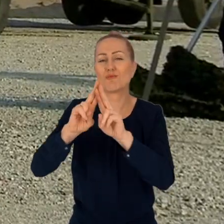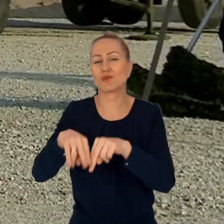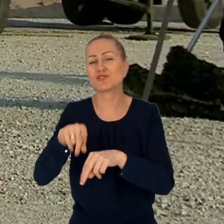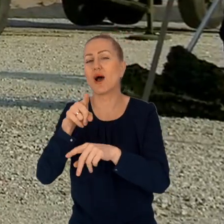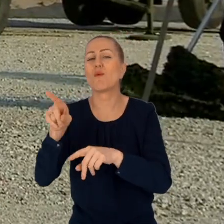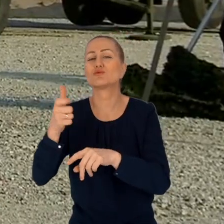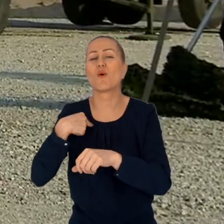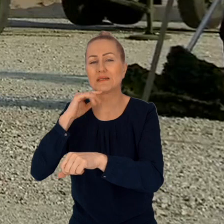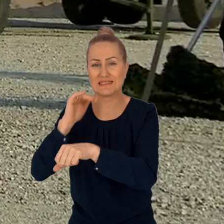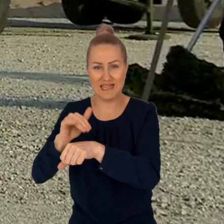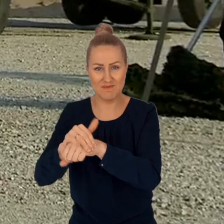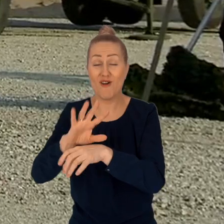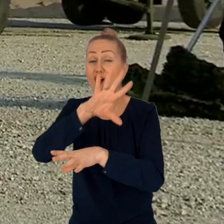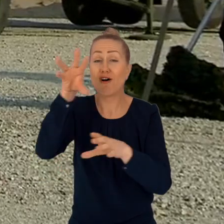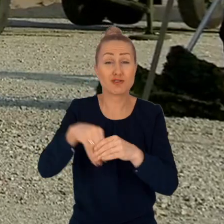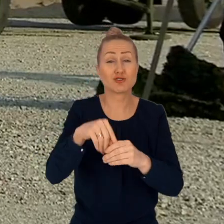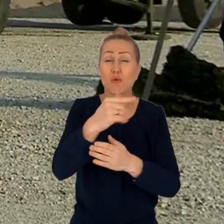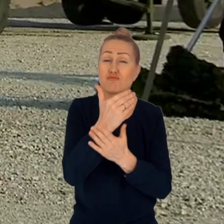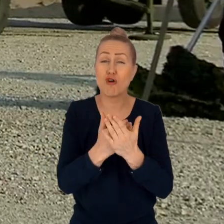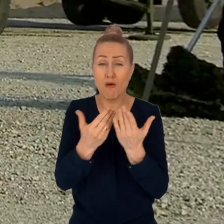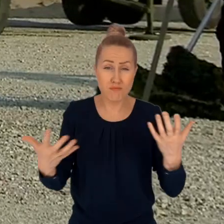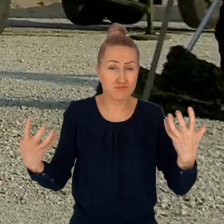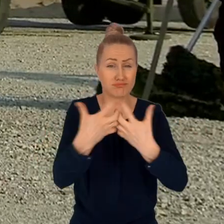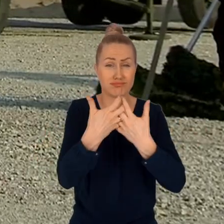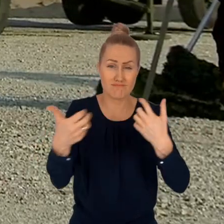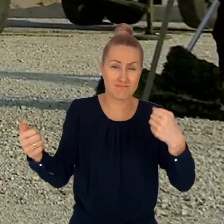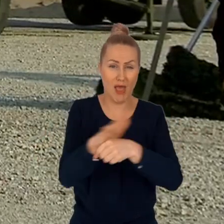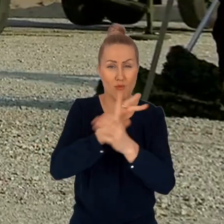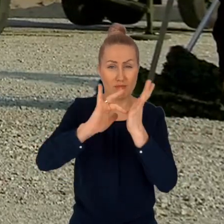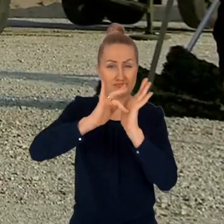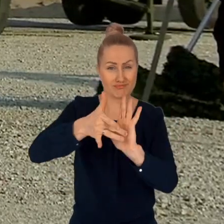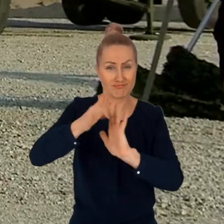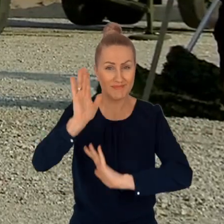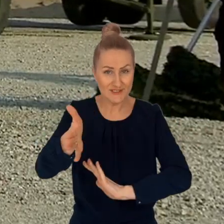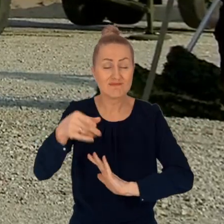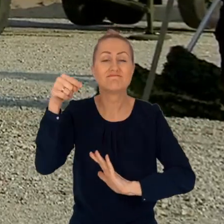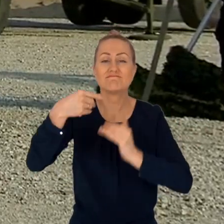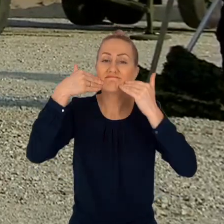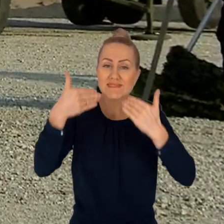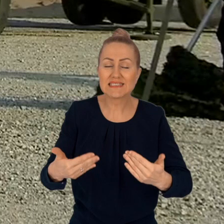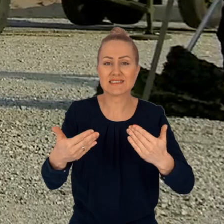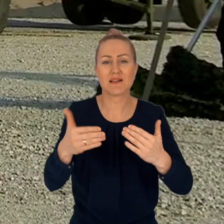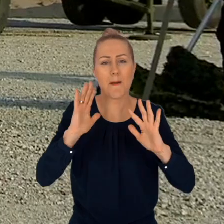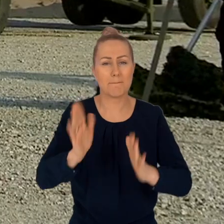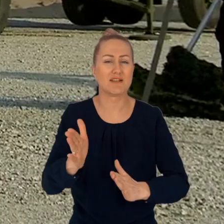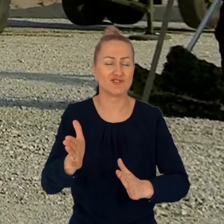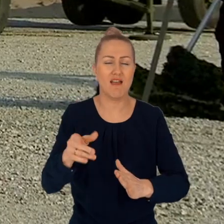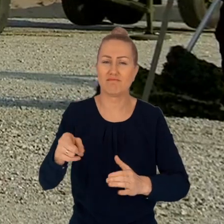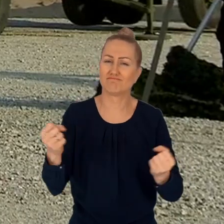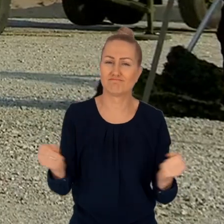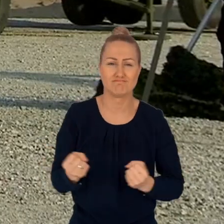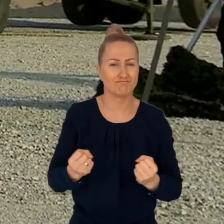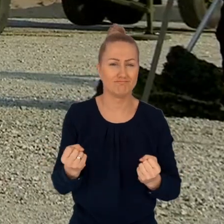realizowane. System będzie kompleksowy, system będzie spójny, zintegrowany i będzie stanowił niezwykłe